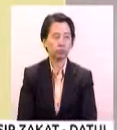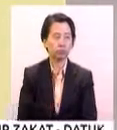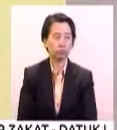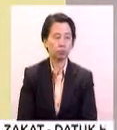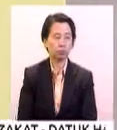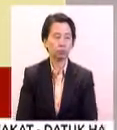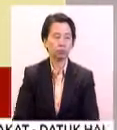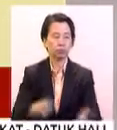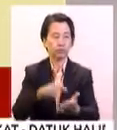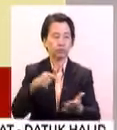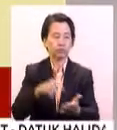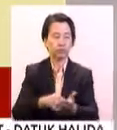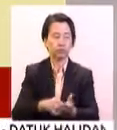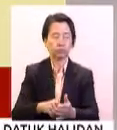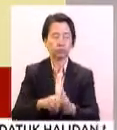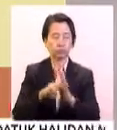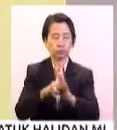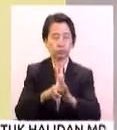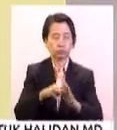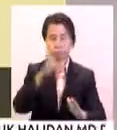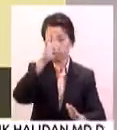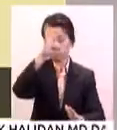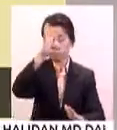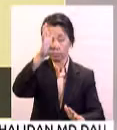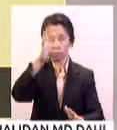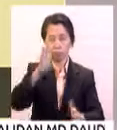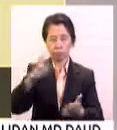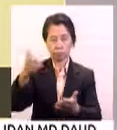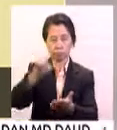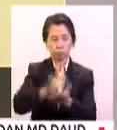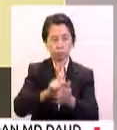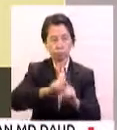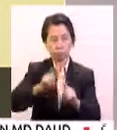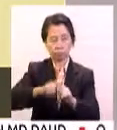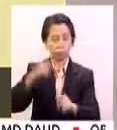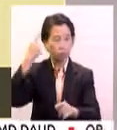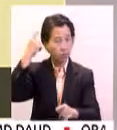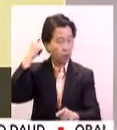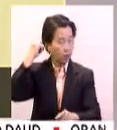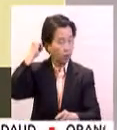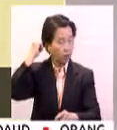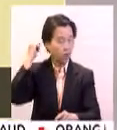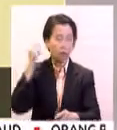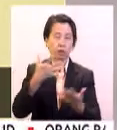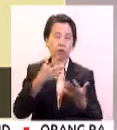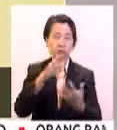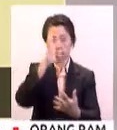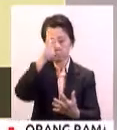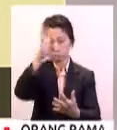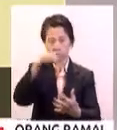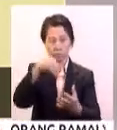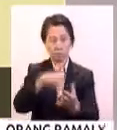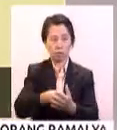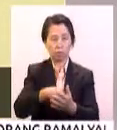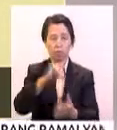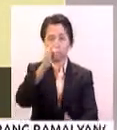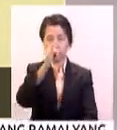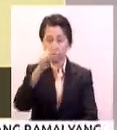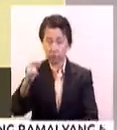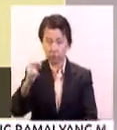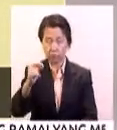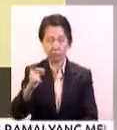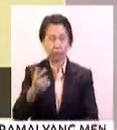Dan ini pula seorang model dan pereka fashion muat naik pelbagai gaya rambut kreatif dan unik di Instagramnya.